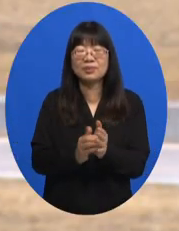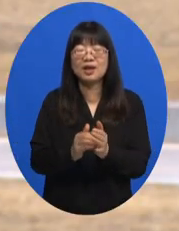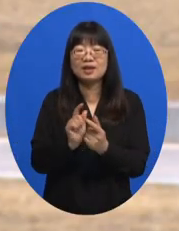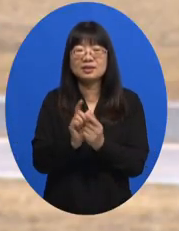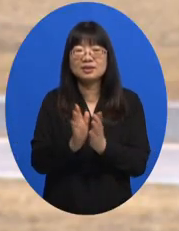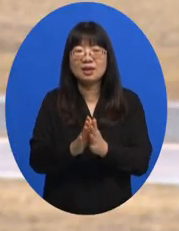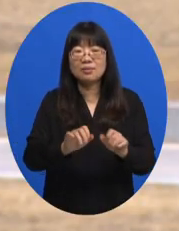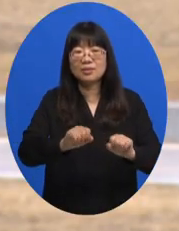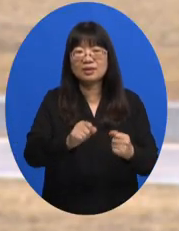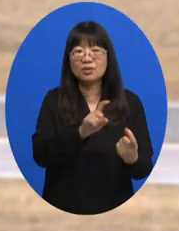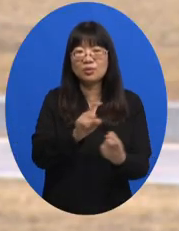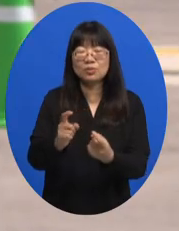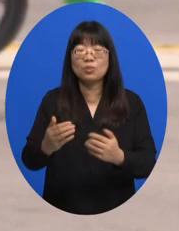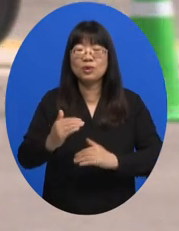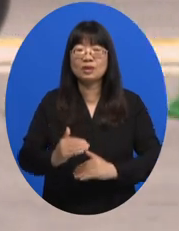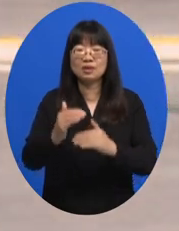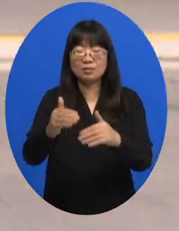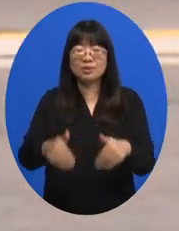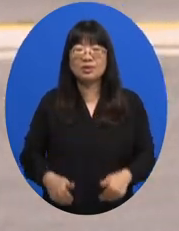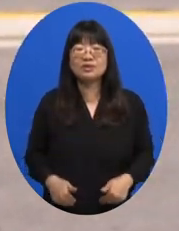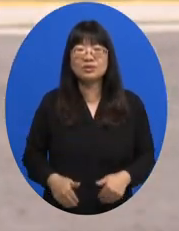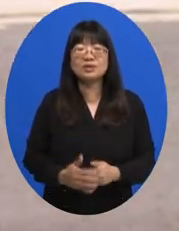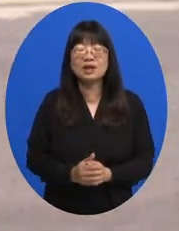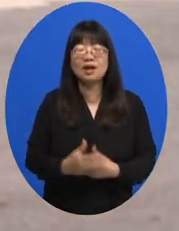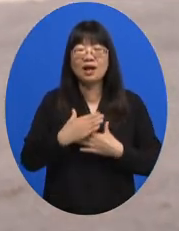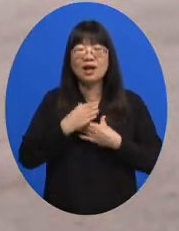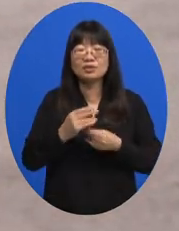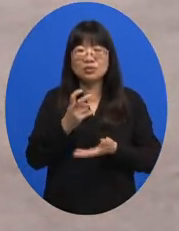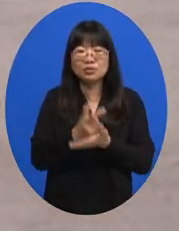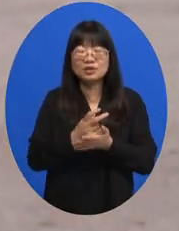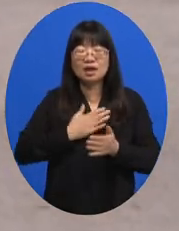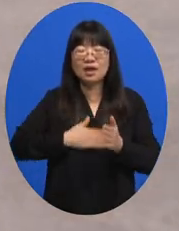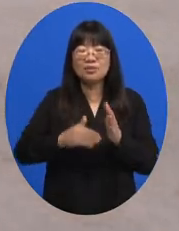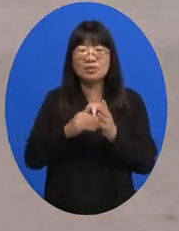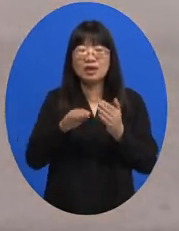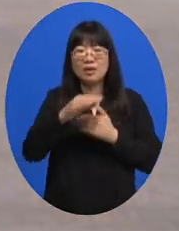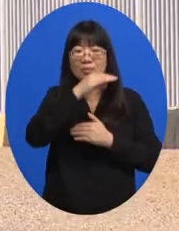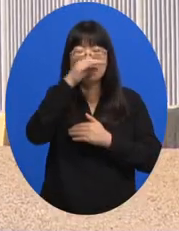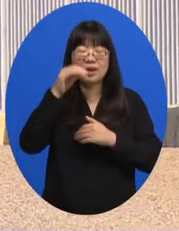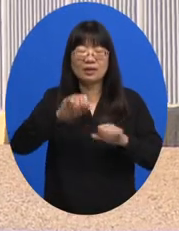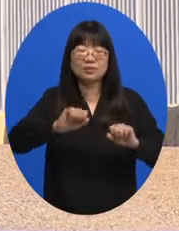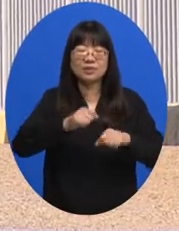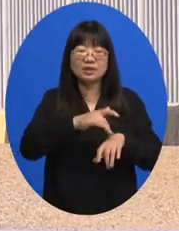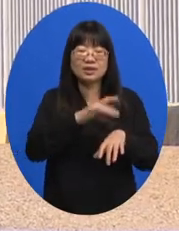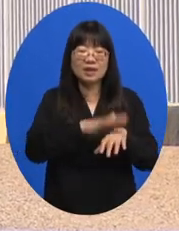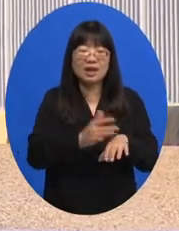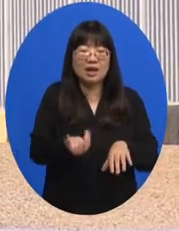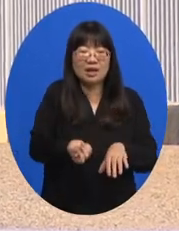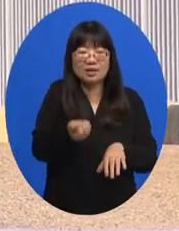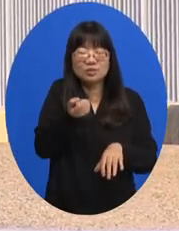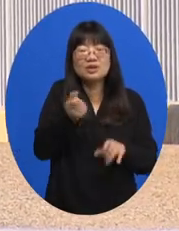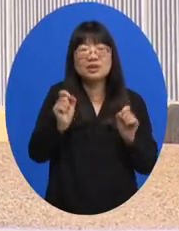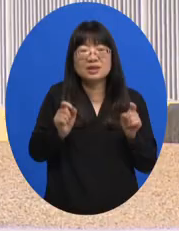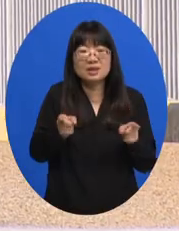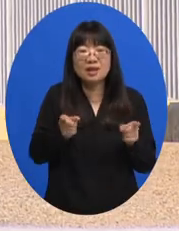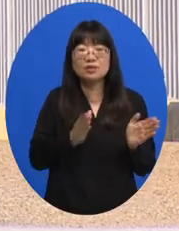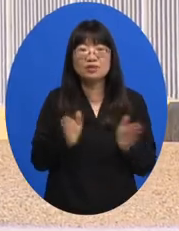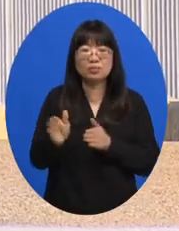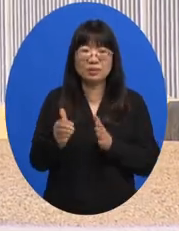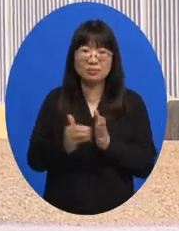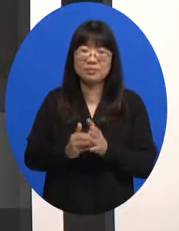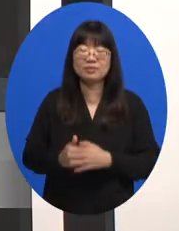노동 과정에서 필요한 이륜차 안전 운행 수칙을 알고 올바른 주행 습관을 함양할 수 있는 기회를 마련한